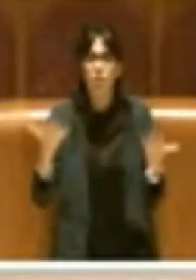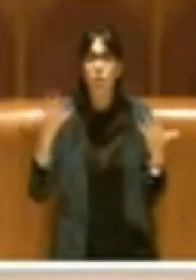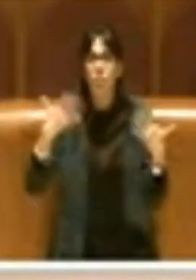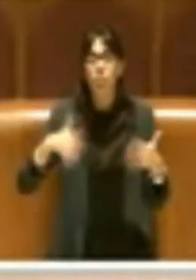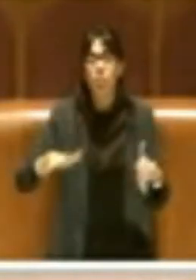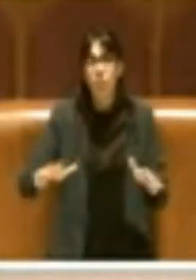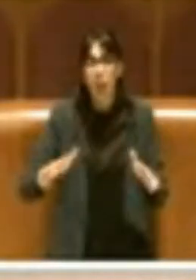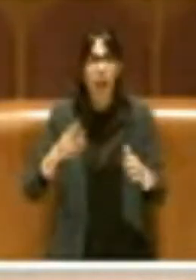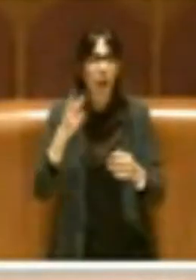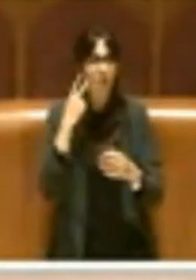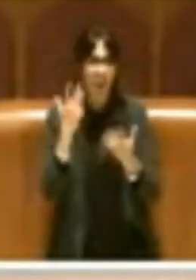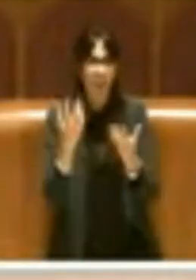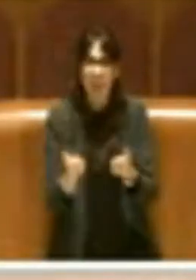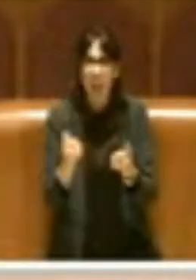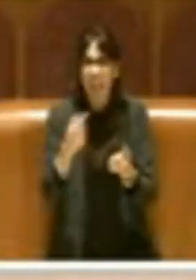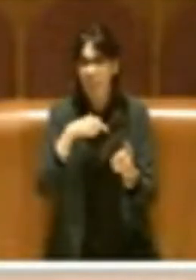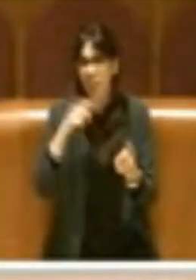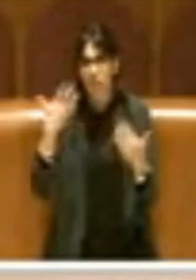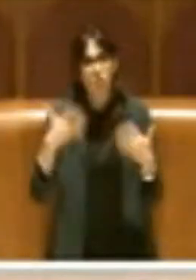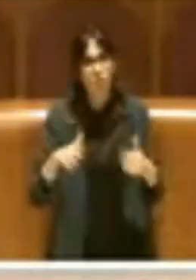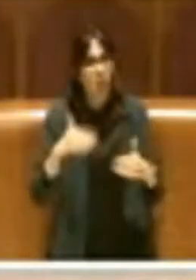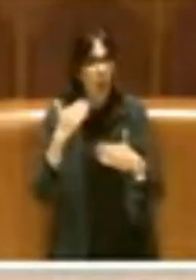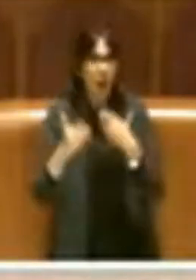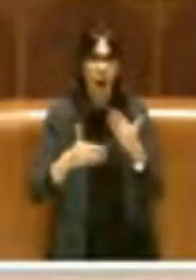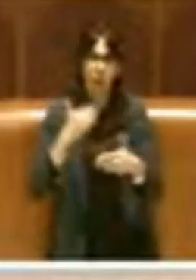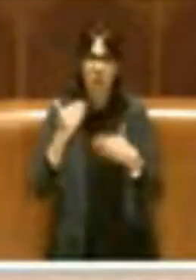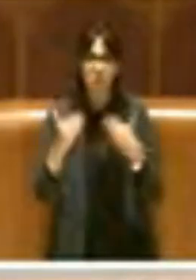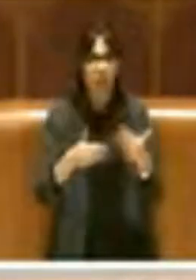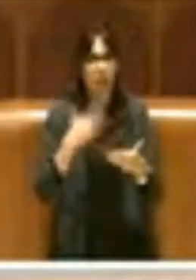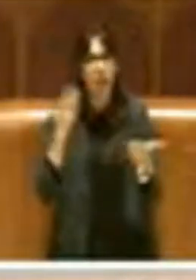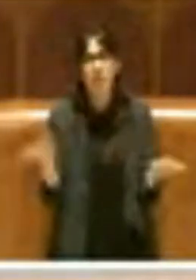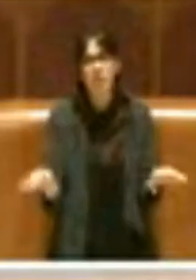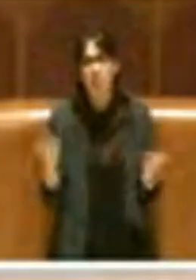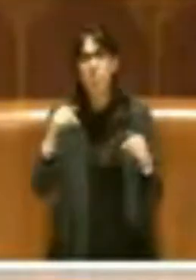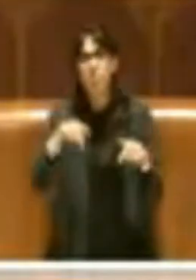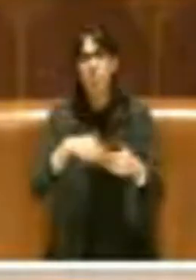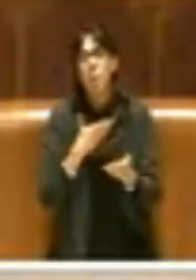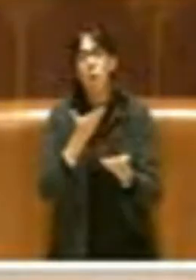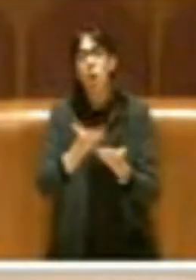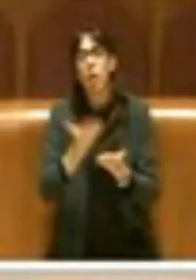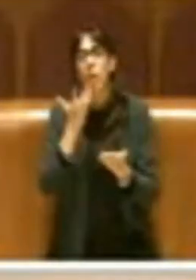già abbiamo aderito a questo manifesto, con questa